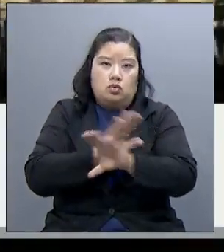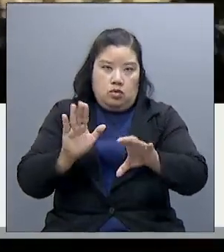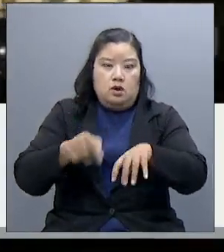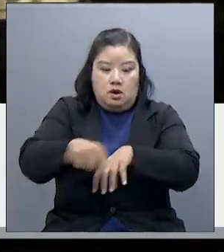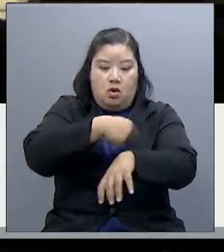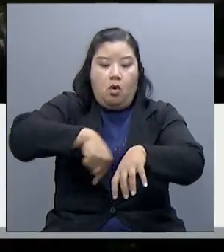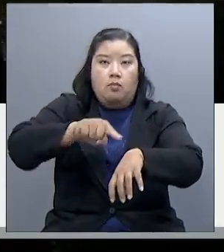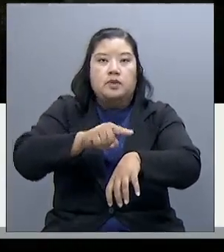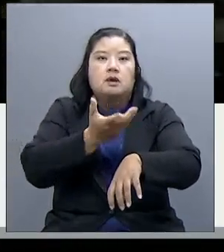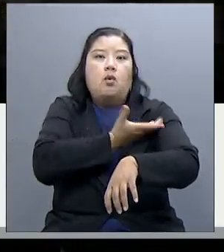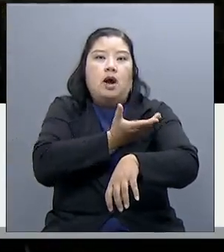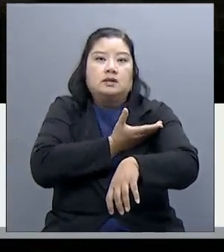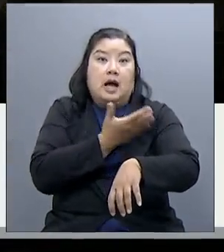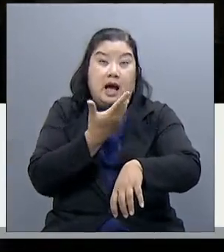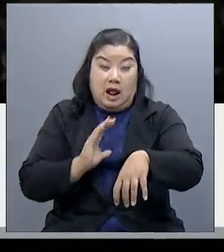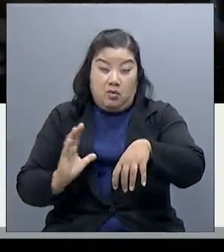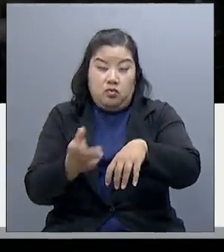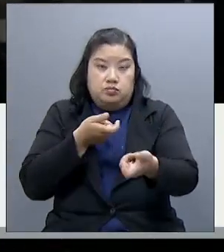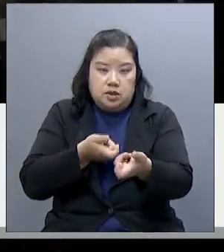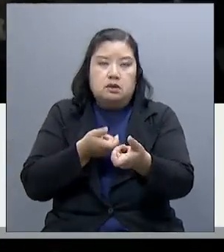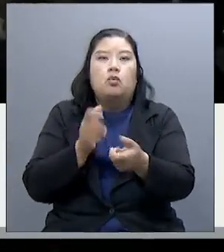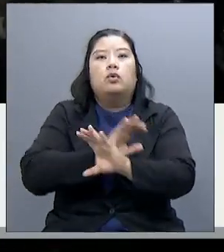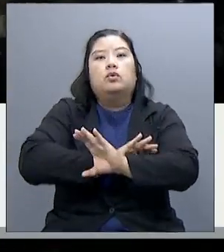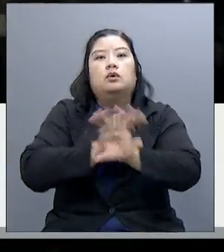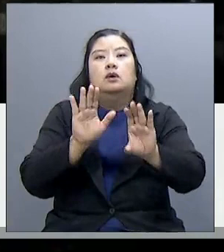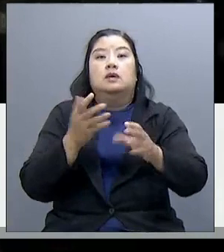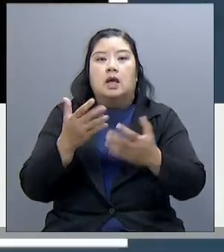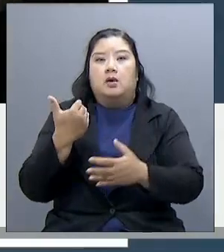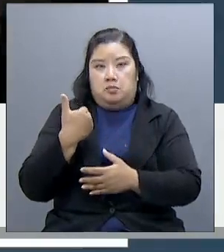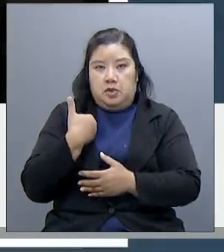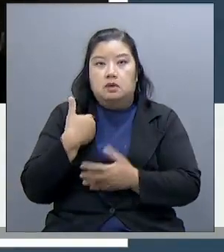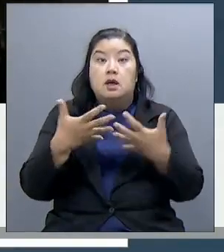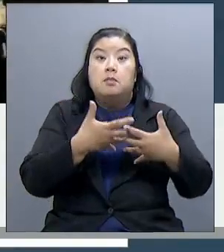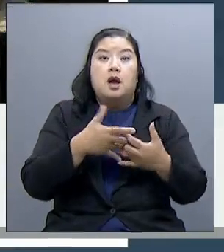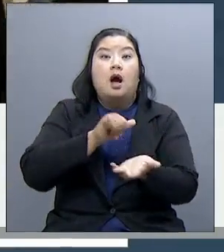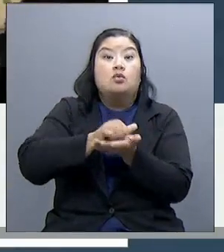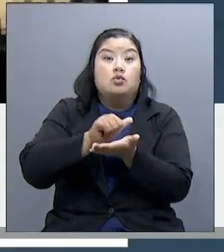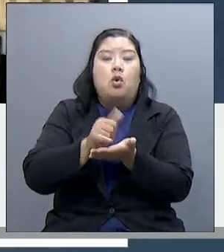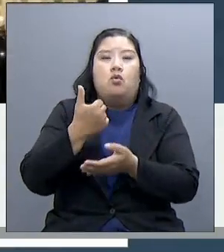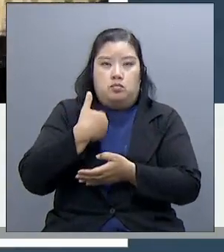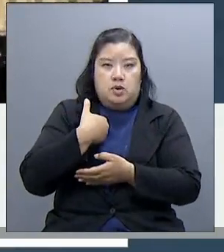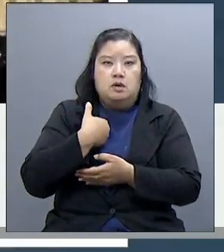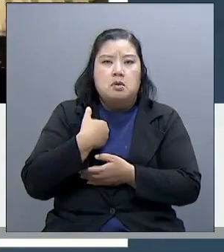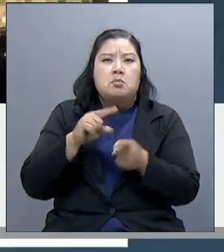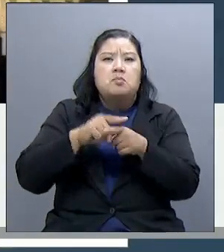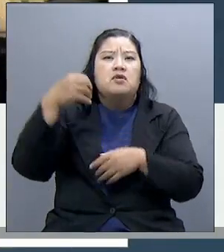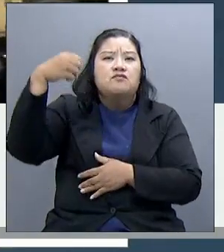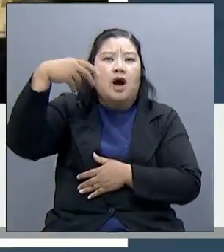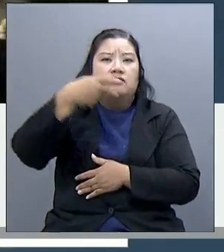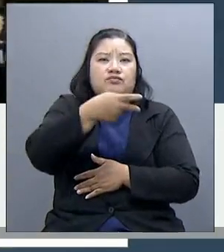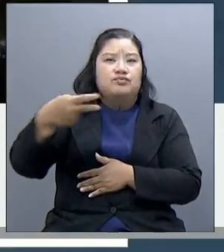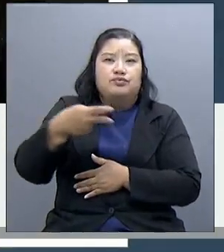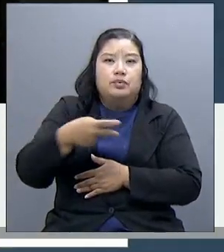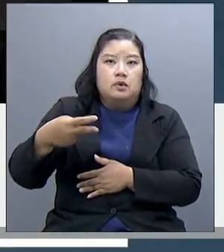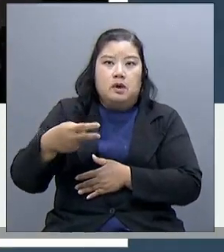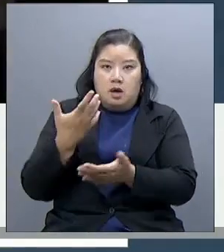ส่วนที่นิวยอร์กมีคนขึ้นข้อความเป็นป้ายไฟนะคะ ต้องการจะให้สหรัฐอเมริกาตัดงบประมาณก